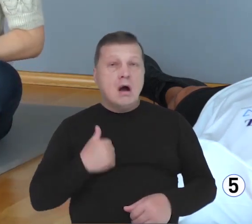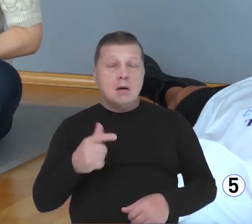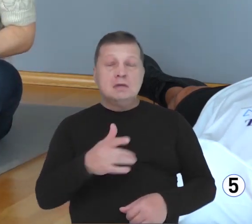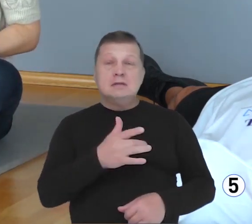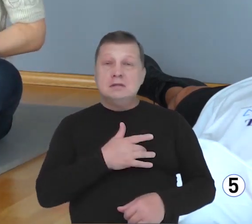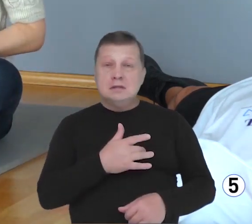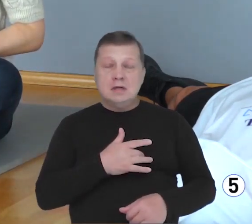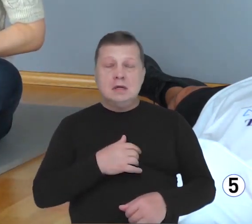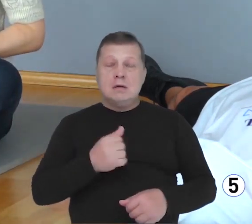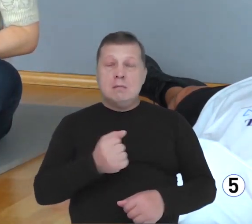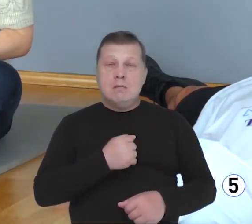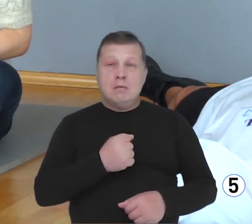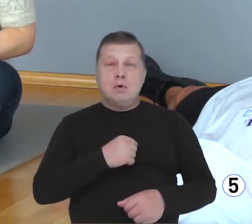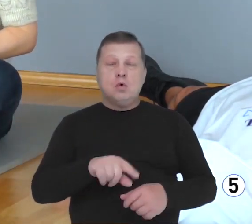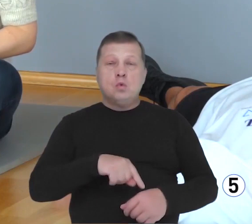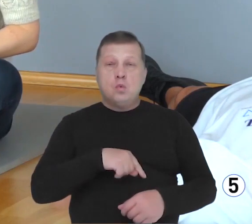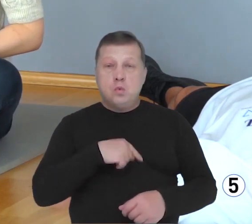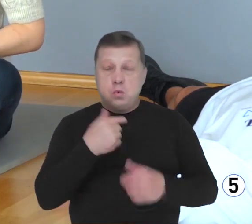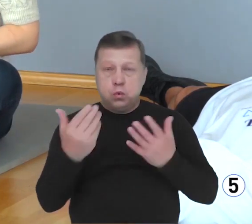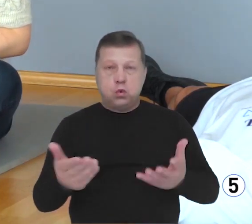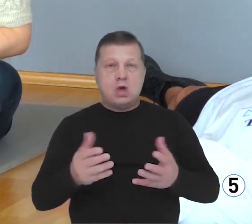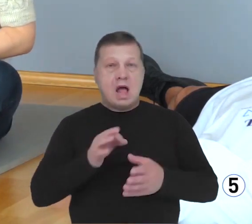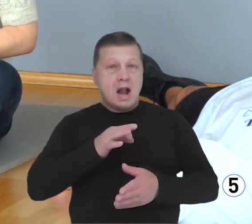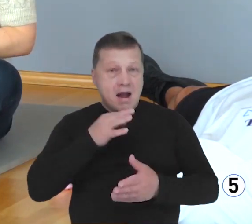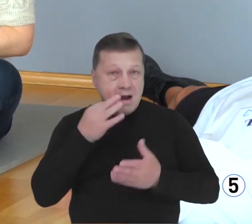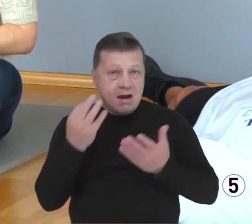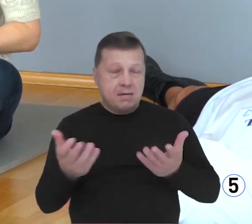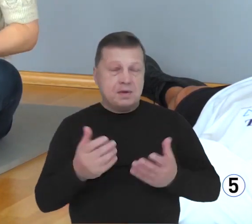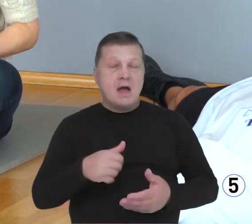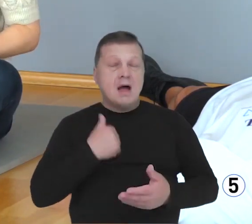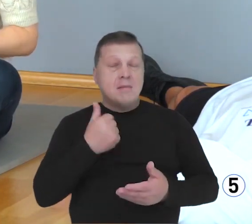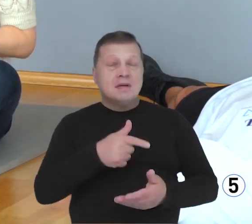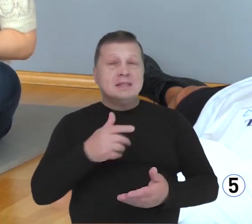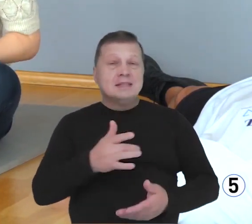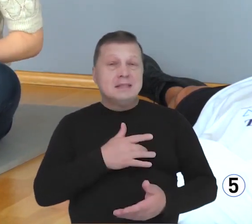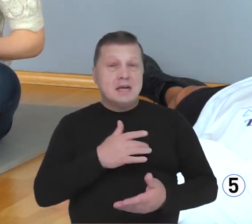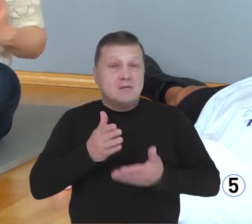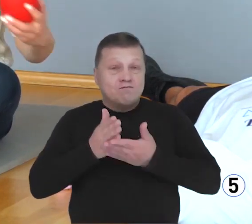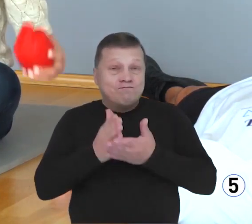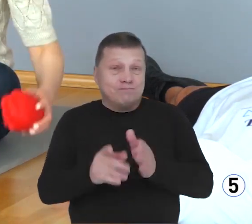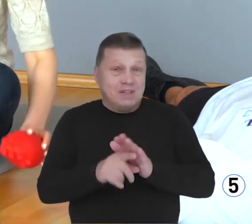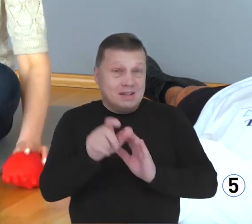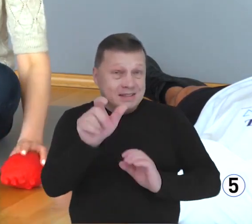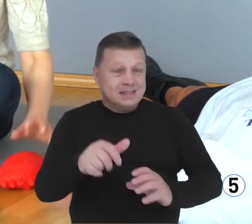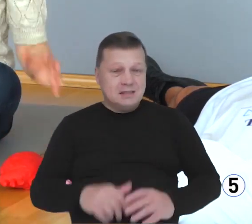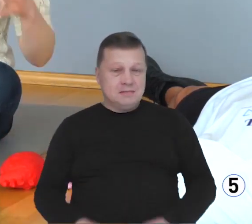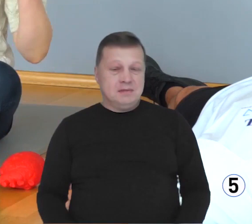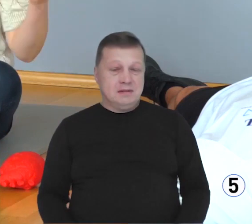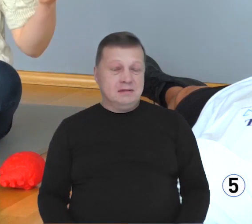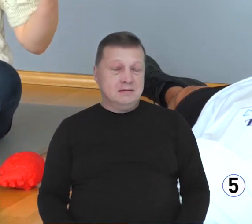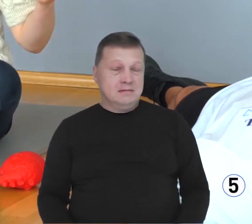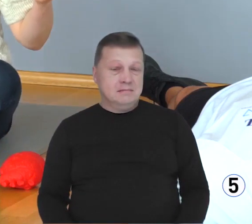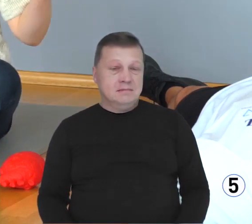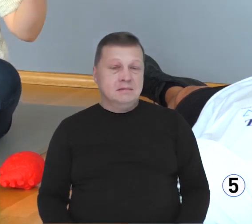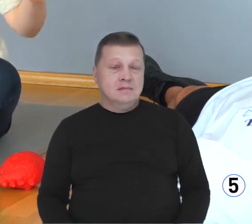serce mogło pracować dłużej, wydajniej, po to, żeby mogło cię wspierać i żebyś